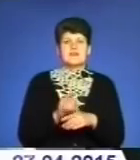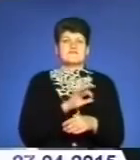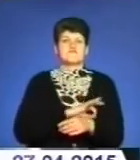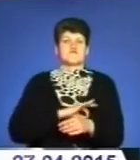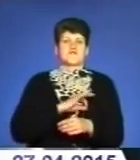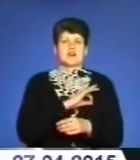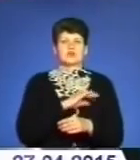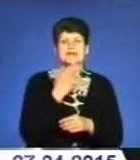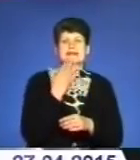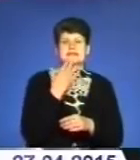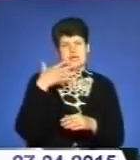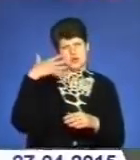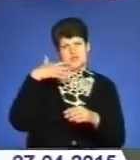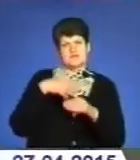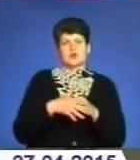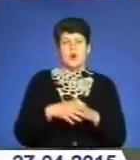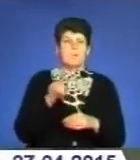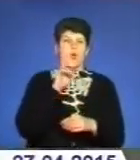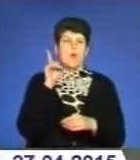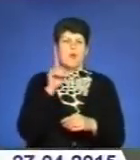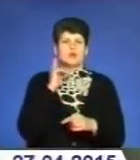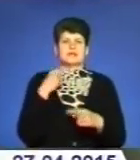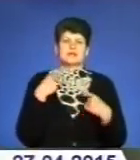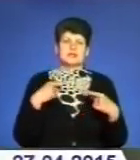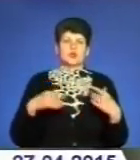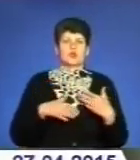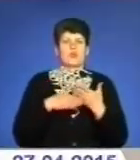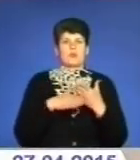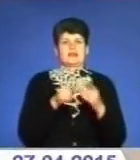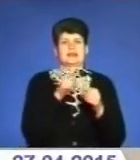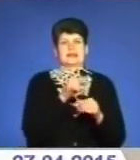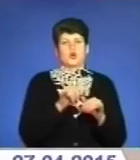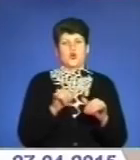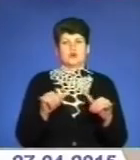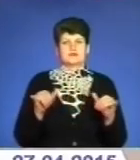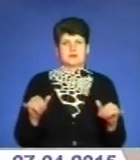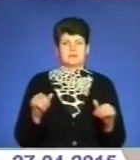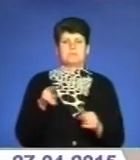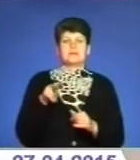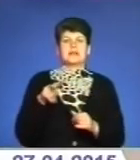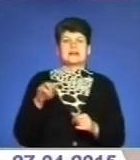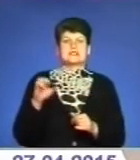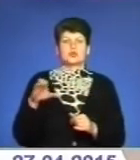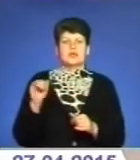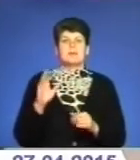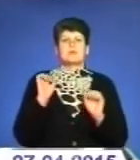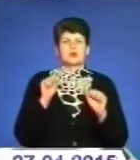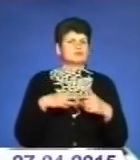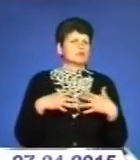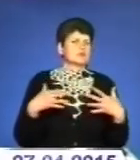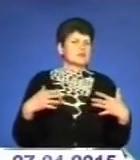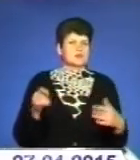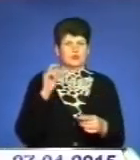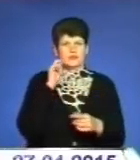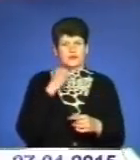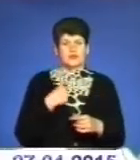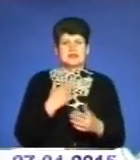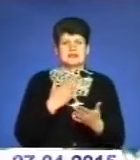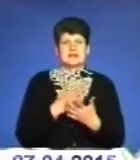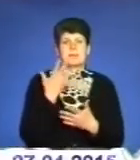ми обрали таку тему, тому що це наша основна місія зараз. 100 років тому, як і тепер,